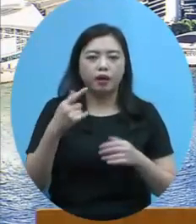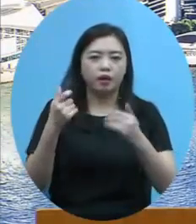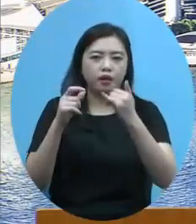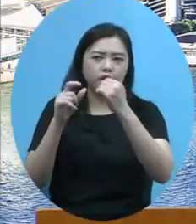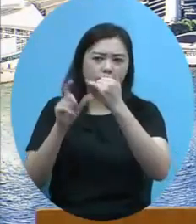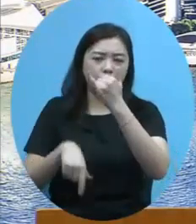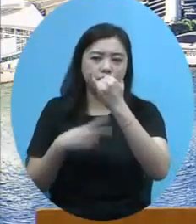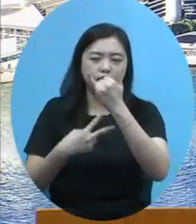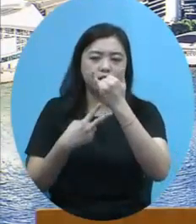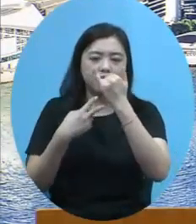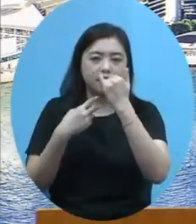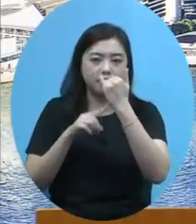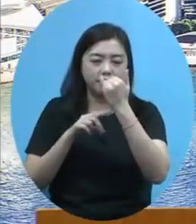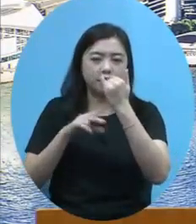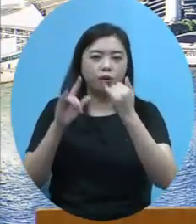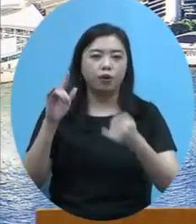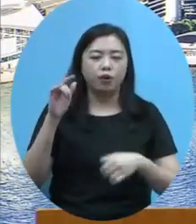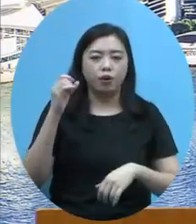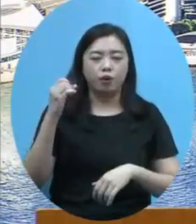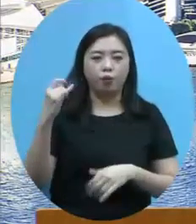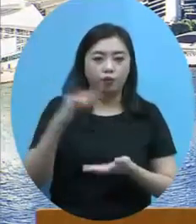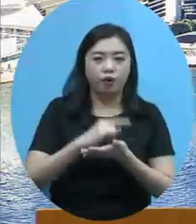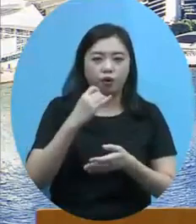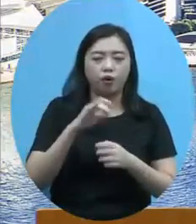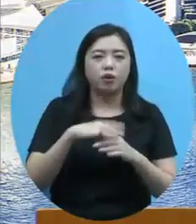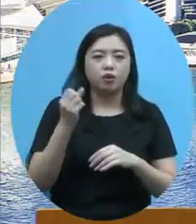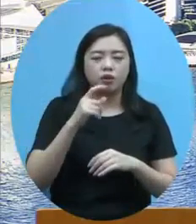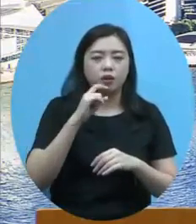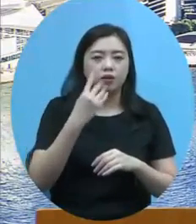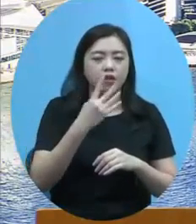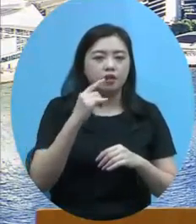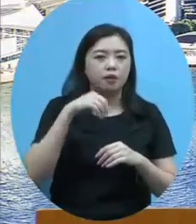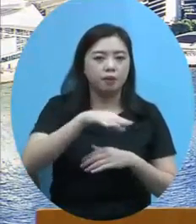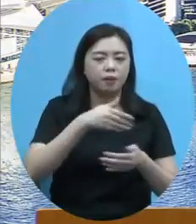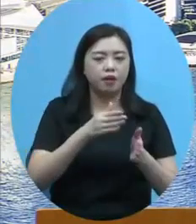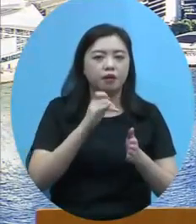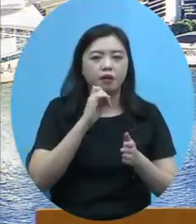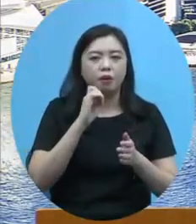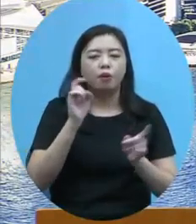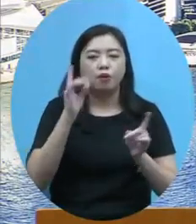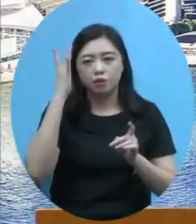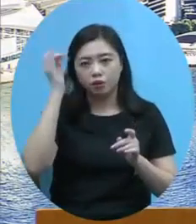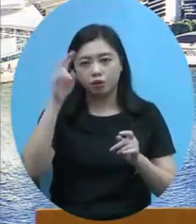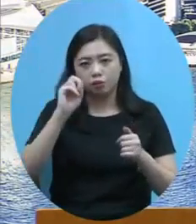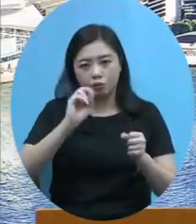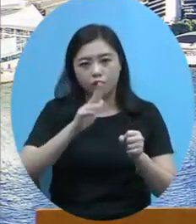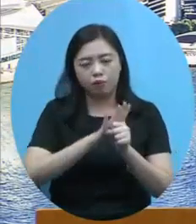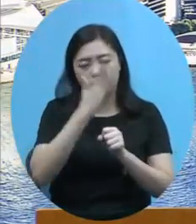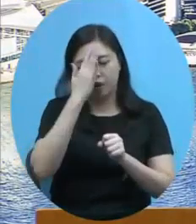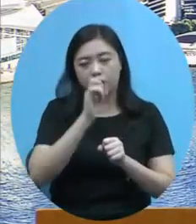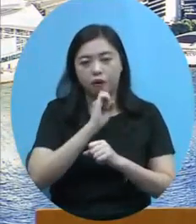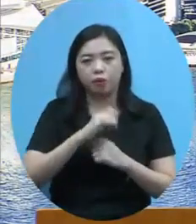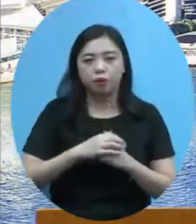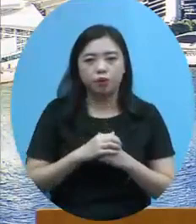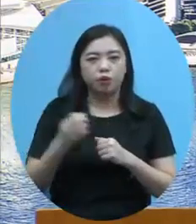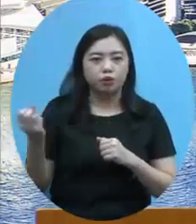抵港嘅個案。咁有41宗咧係喺酒店檢疫或者係即係隔離期間咧係樣本係陽性嘅。